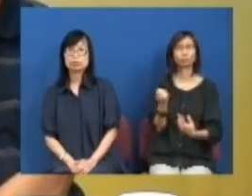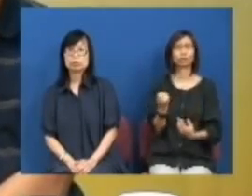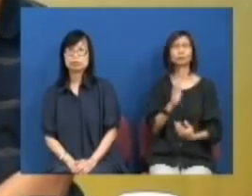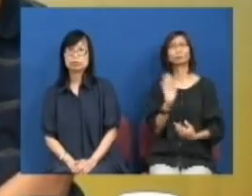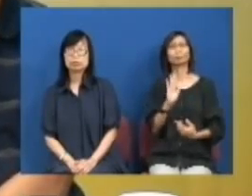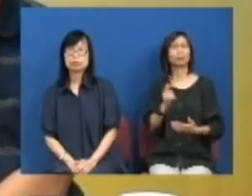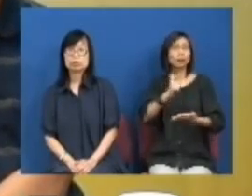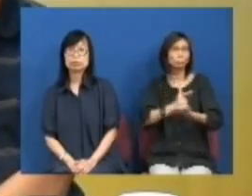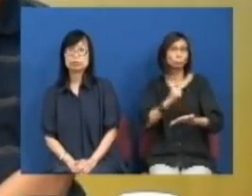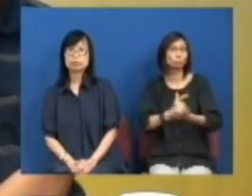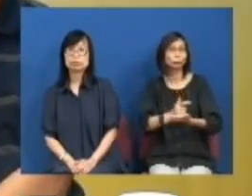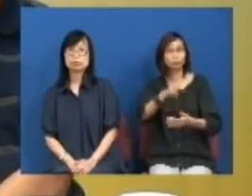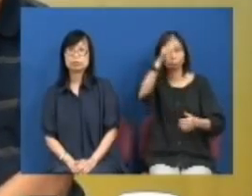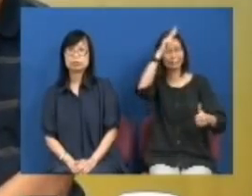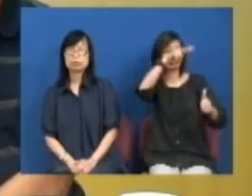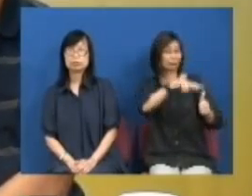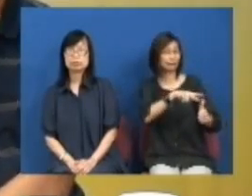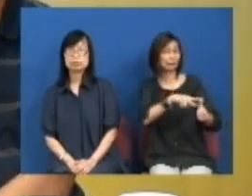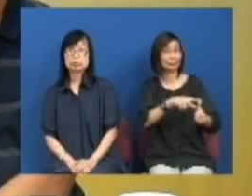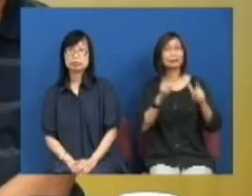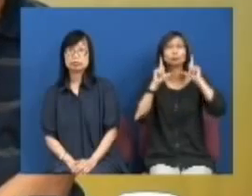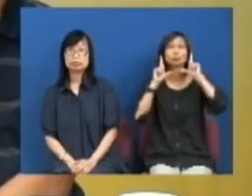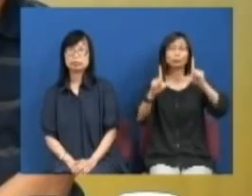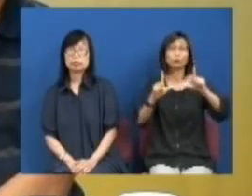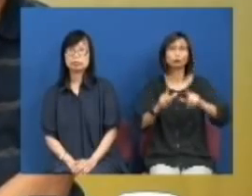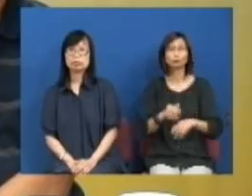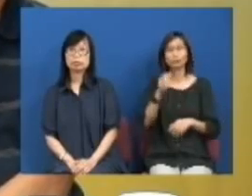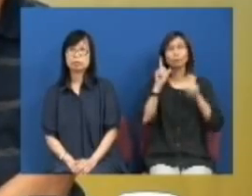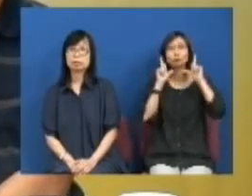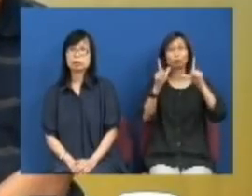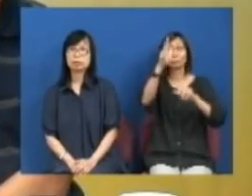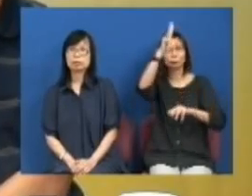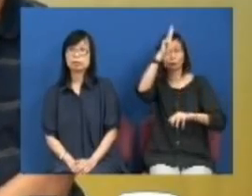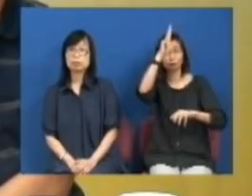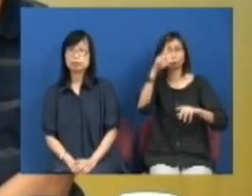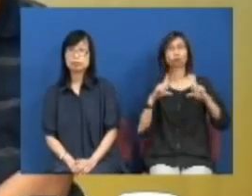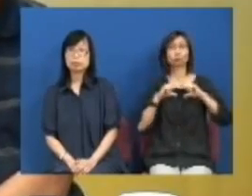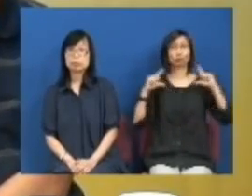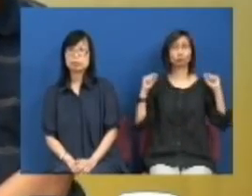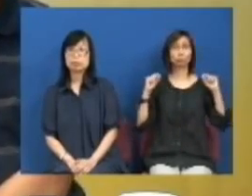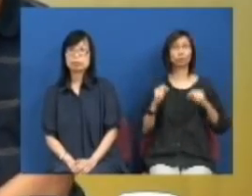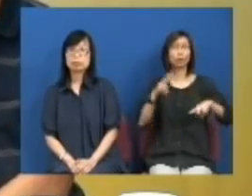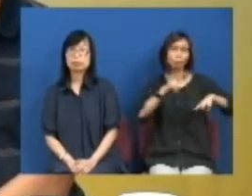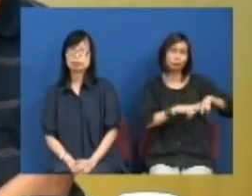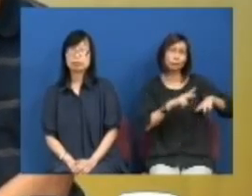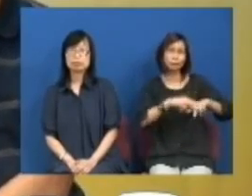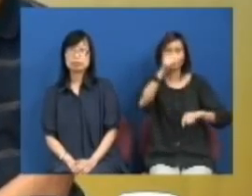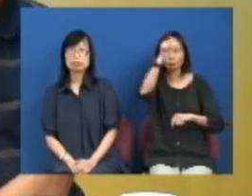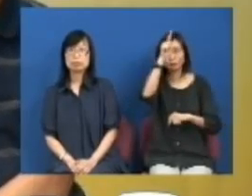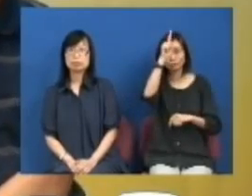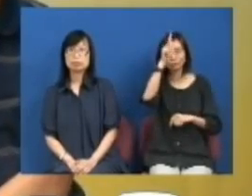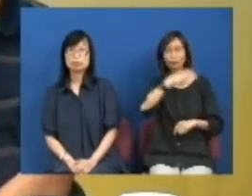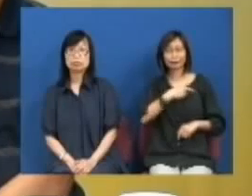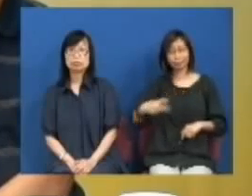嘅政治嘅一個表態咧，係俾特區政府、俾曾蔭權，甚至俾北京當局知道香港人而家係點